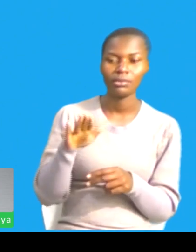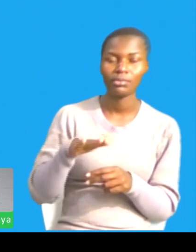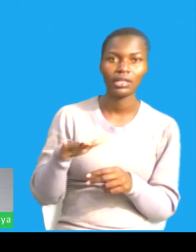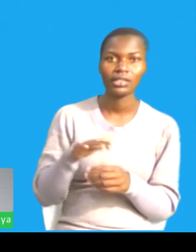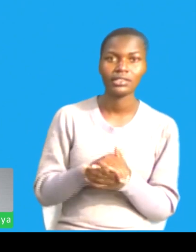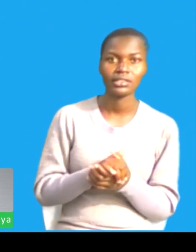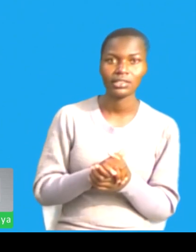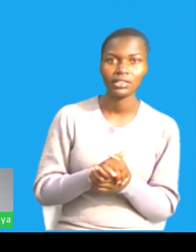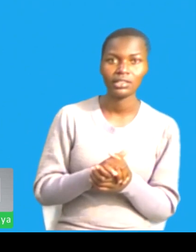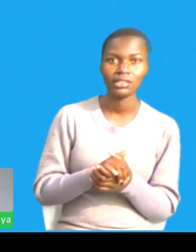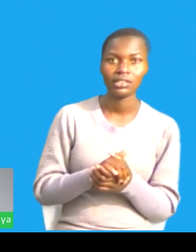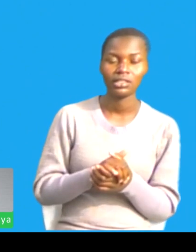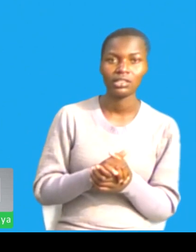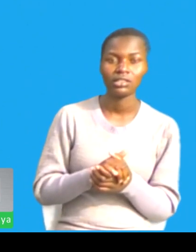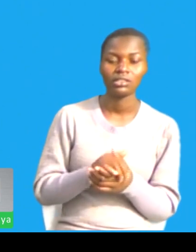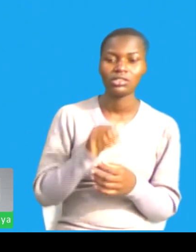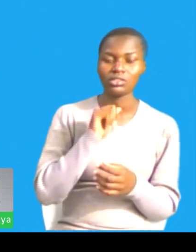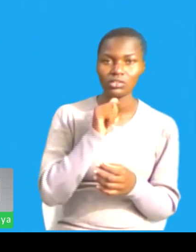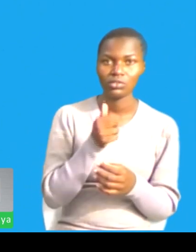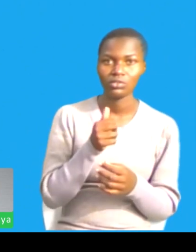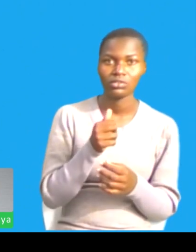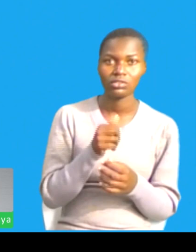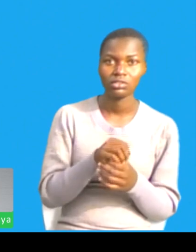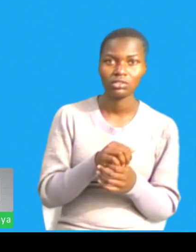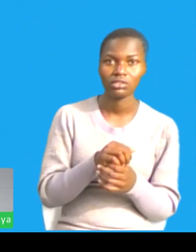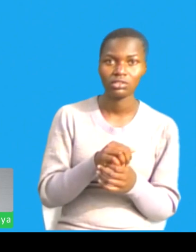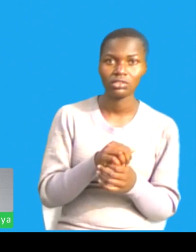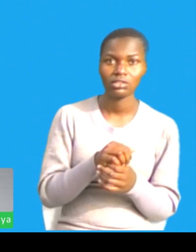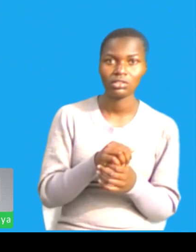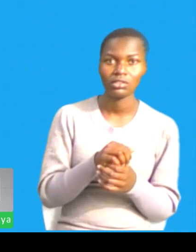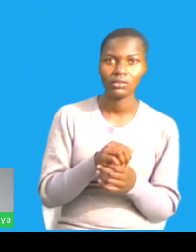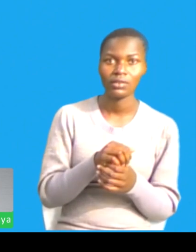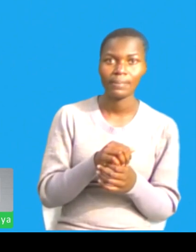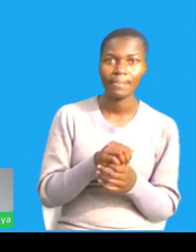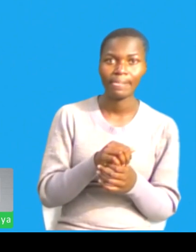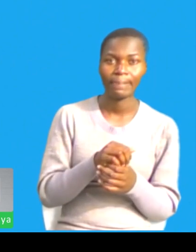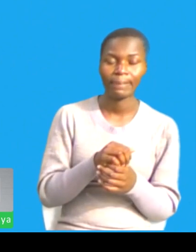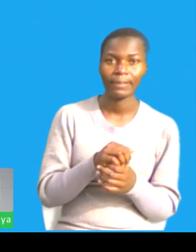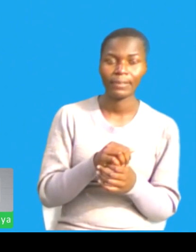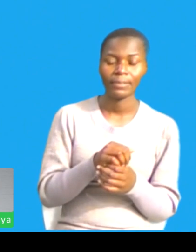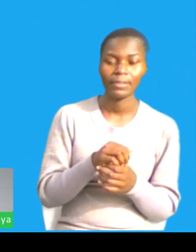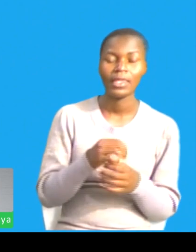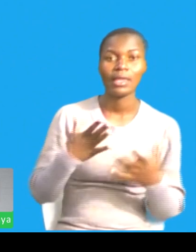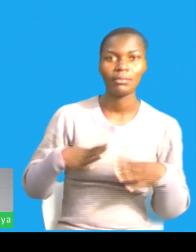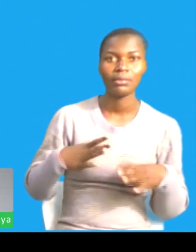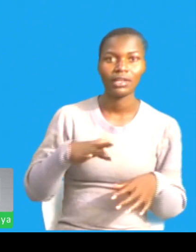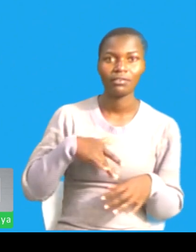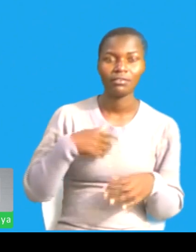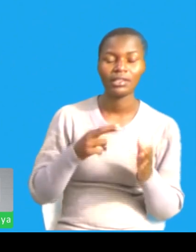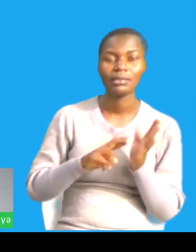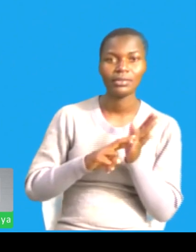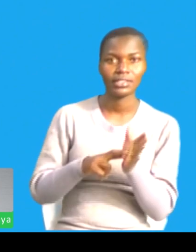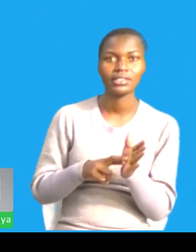zingine. So it's really not that you can't put enough a way that people can feel at least watu wako represented.